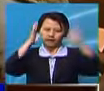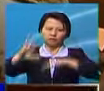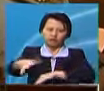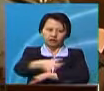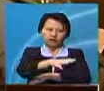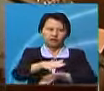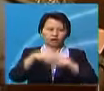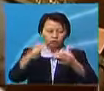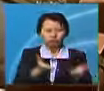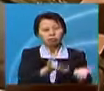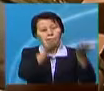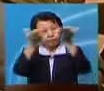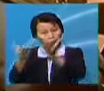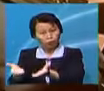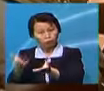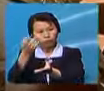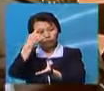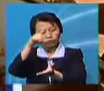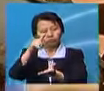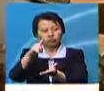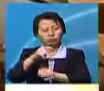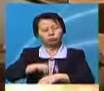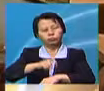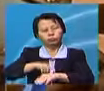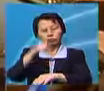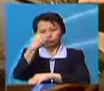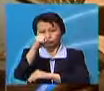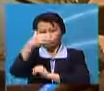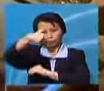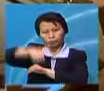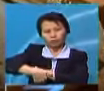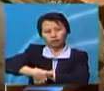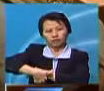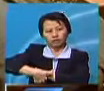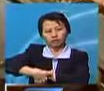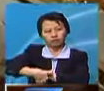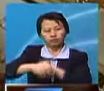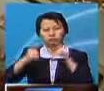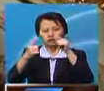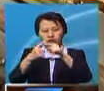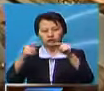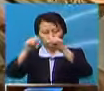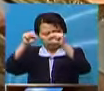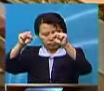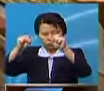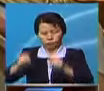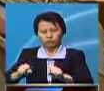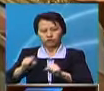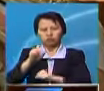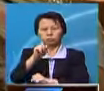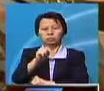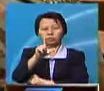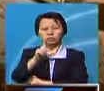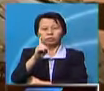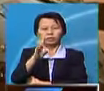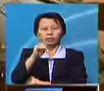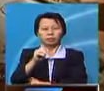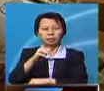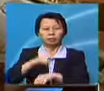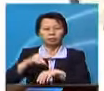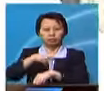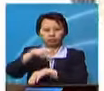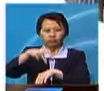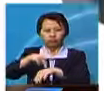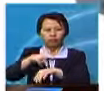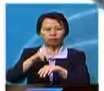Mereka telah dibawa semalam untuk maklumat lebih kurang dalam pukul 10 malam ke stesen TLDM di Pulau